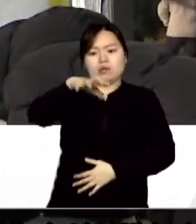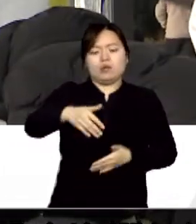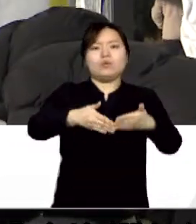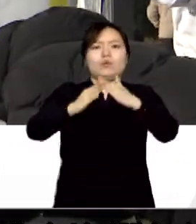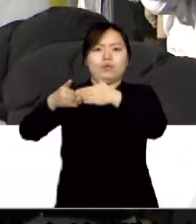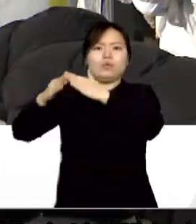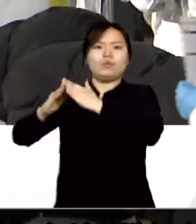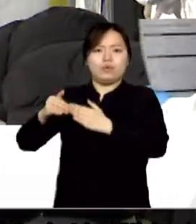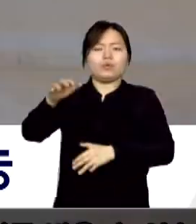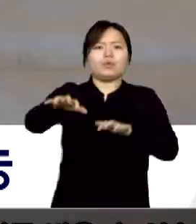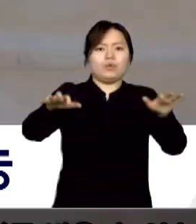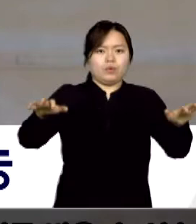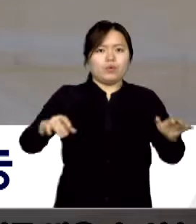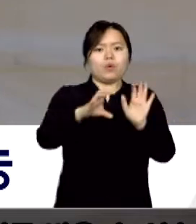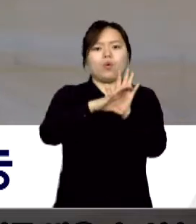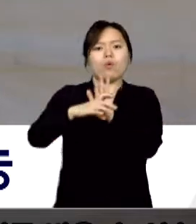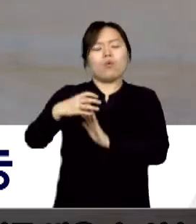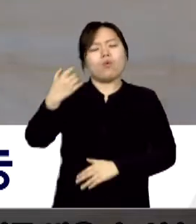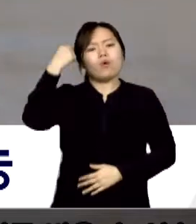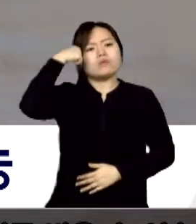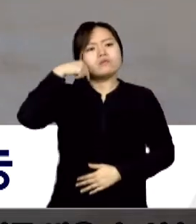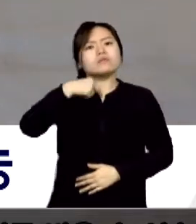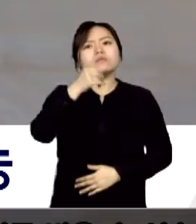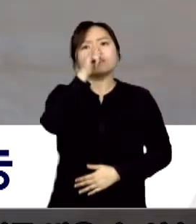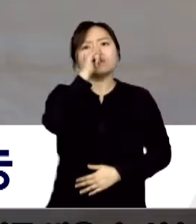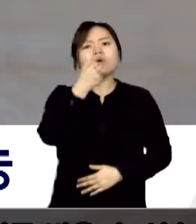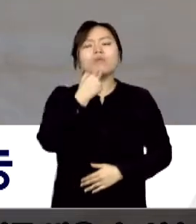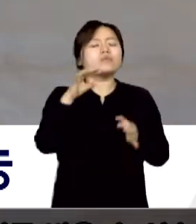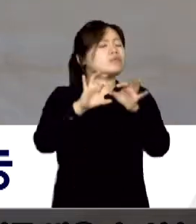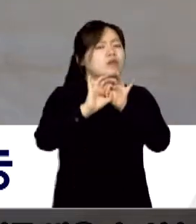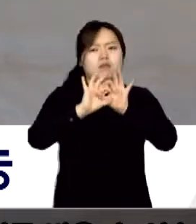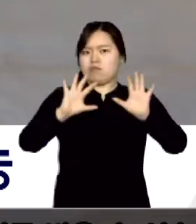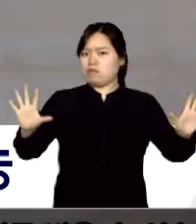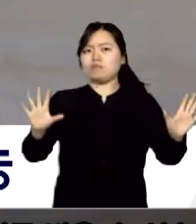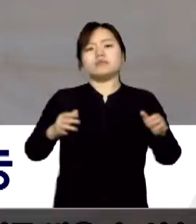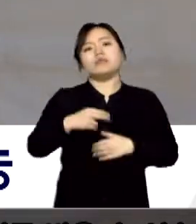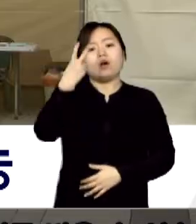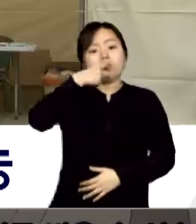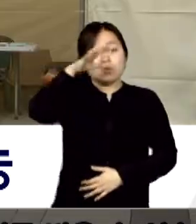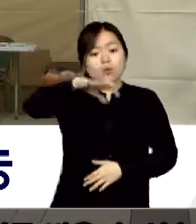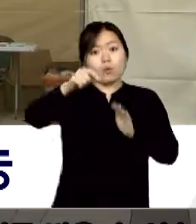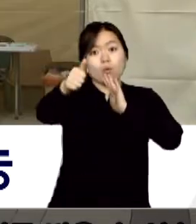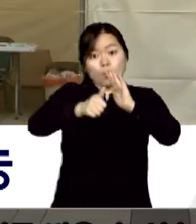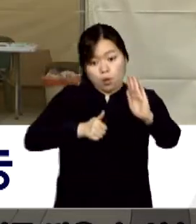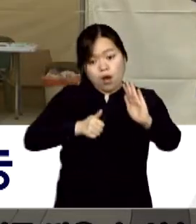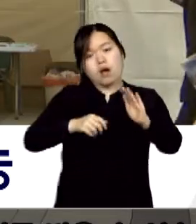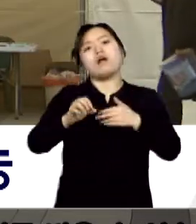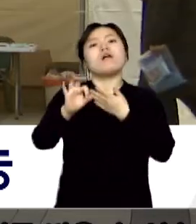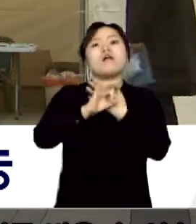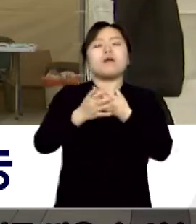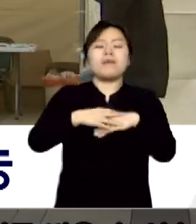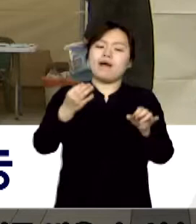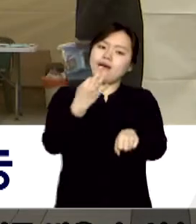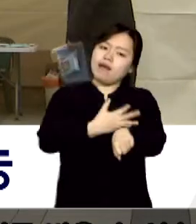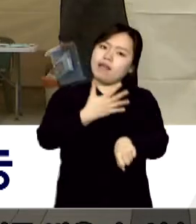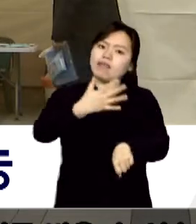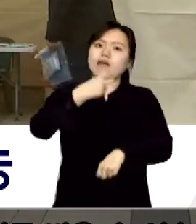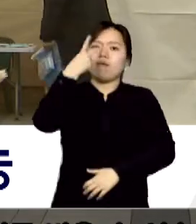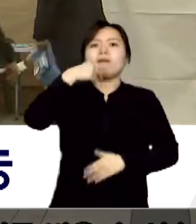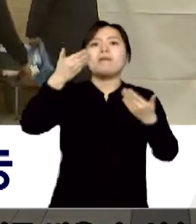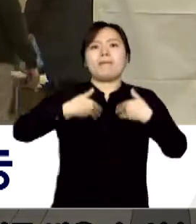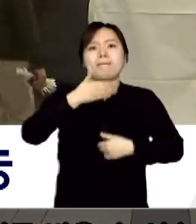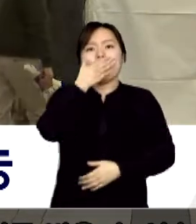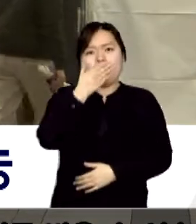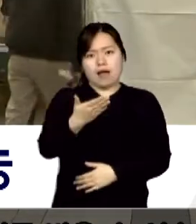추가 설치했습니다. 코로나19 증상 유무와 관계없이 임시선별진료소를 찾는 시민들은 간단하게